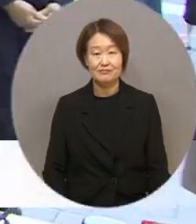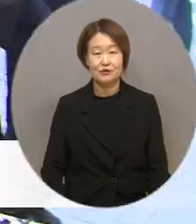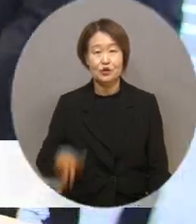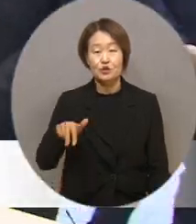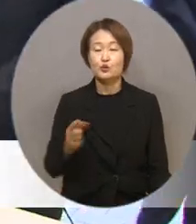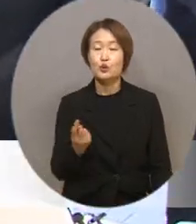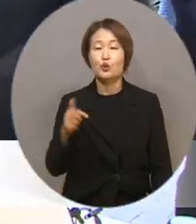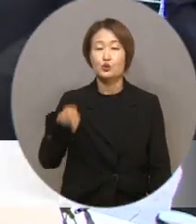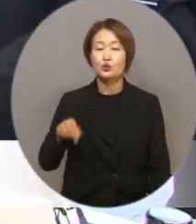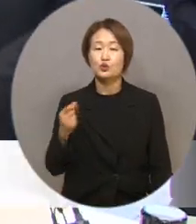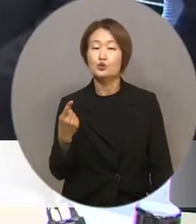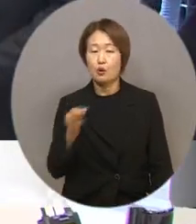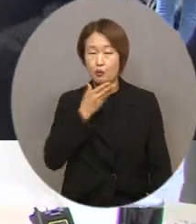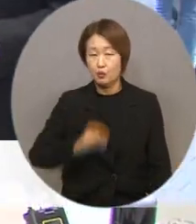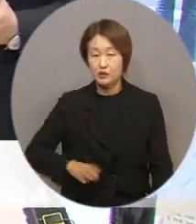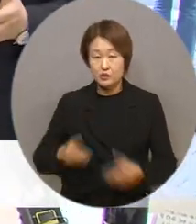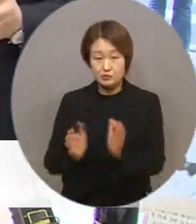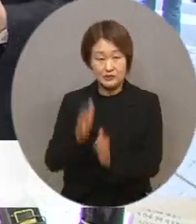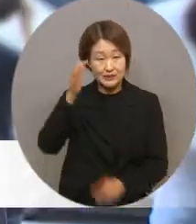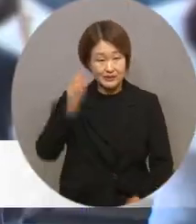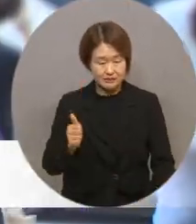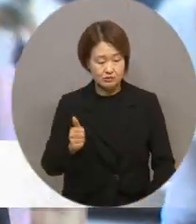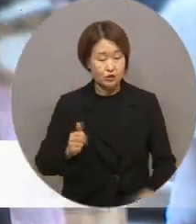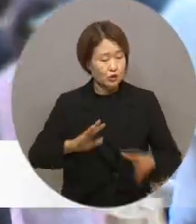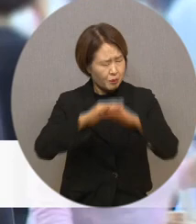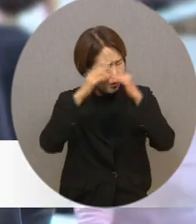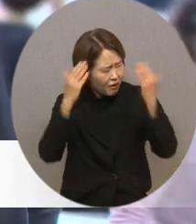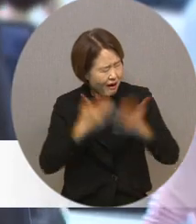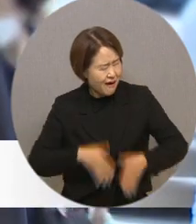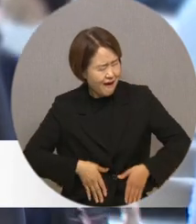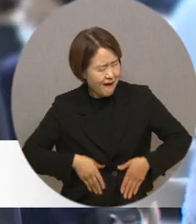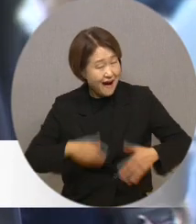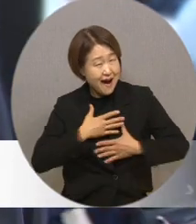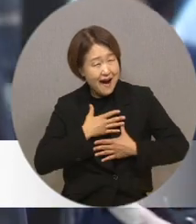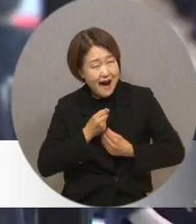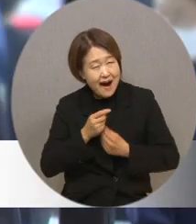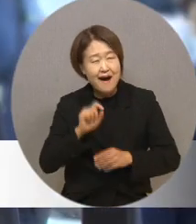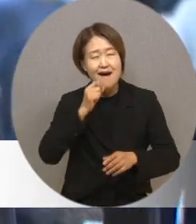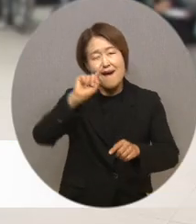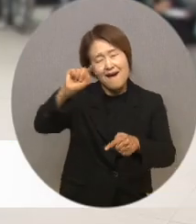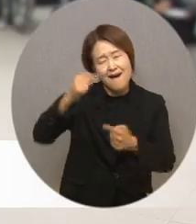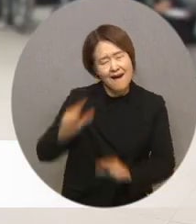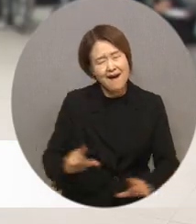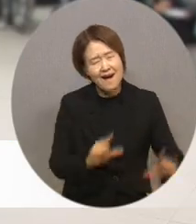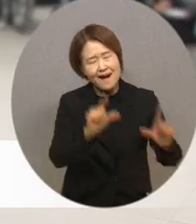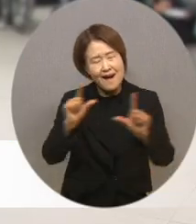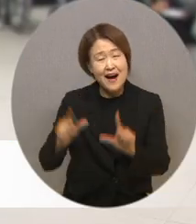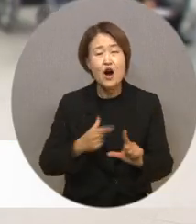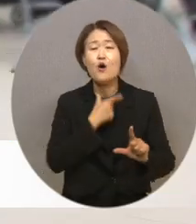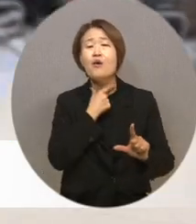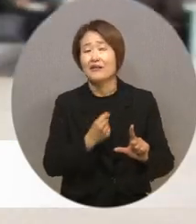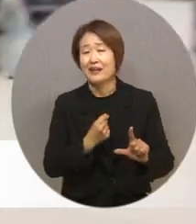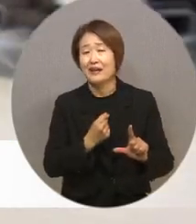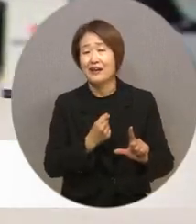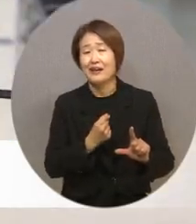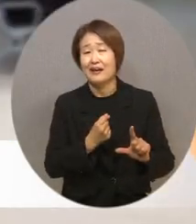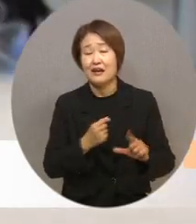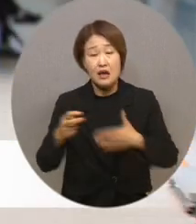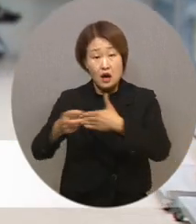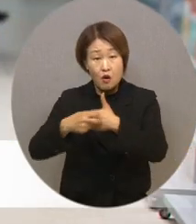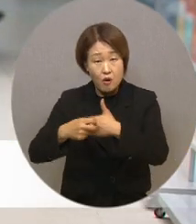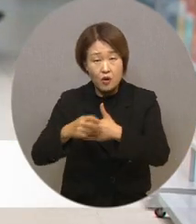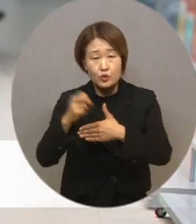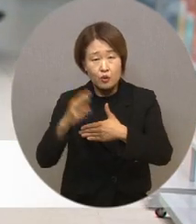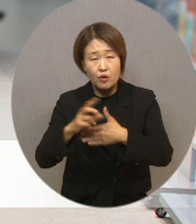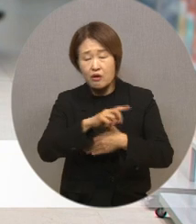조규홍 보건복지부 장관은 국민 모두가 따뜻하고 안전한 설을 보내실 수 있도록 의료대응체계 점검과